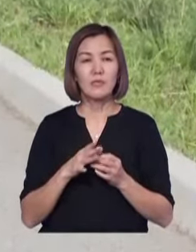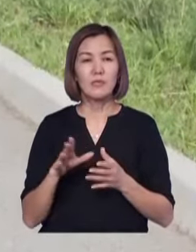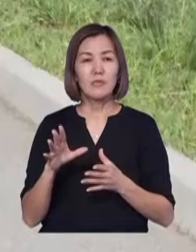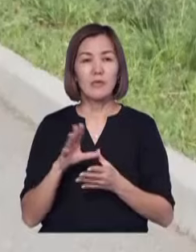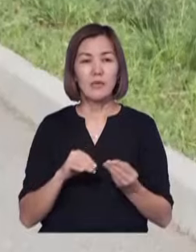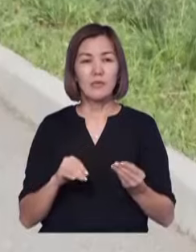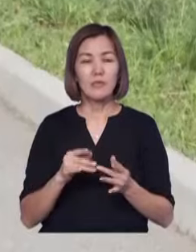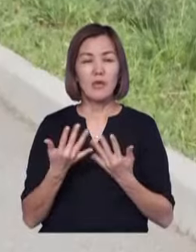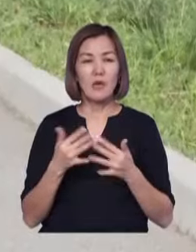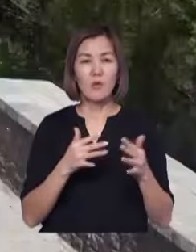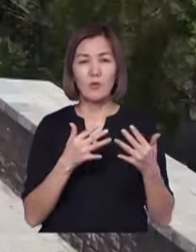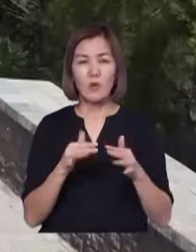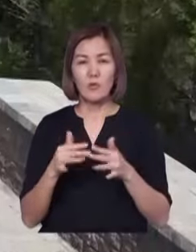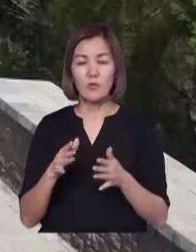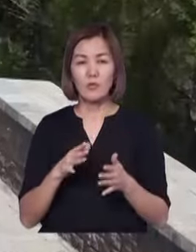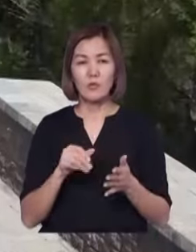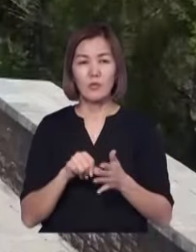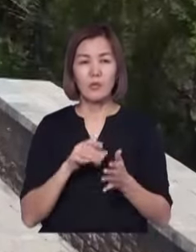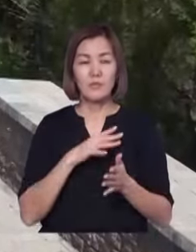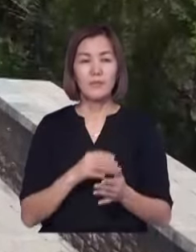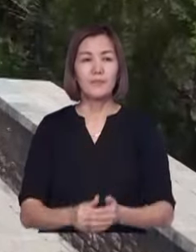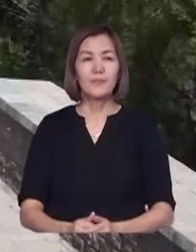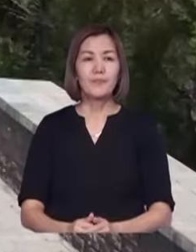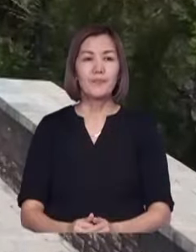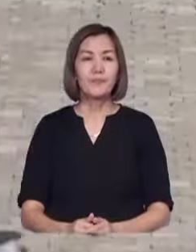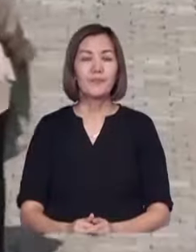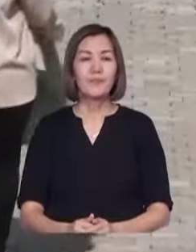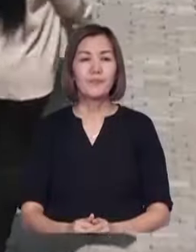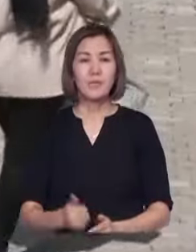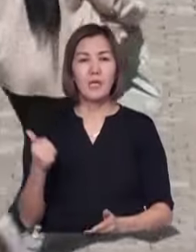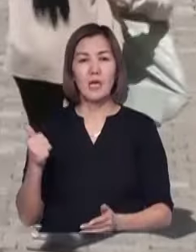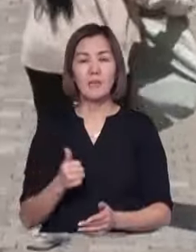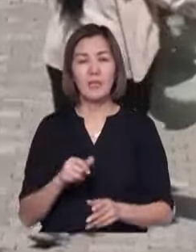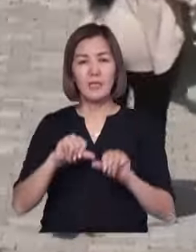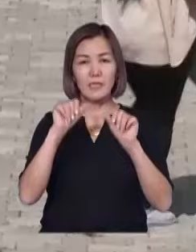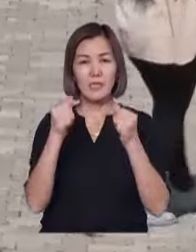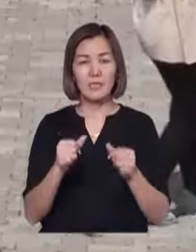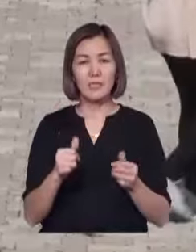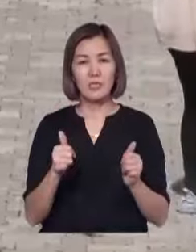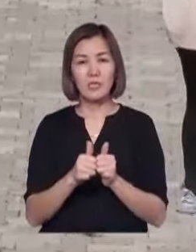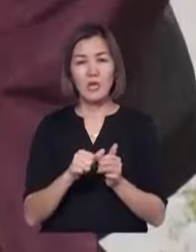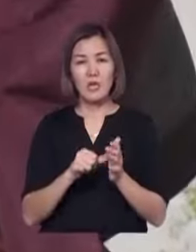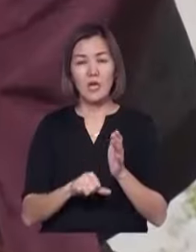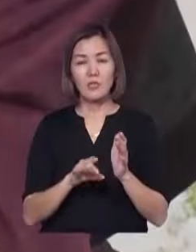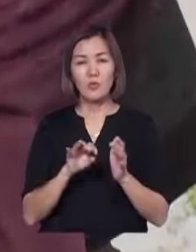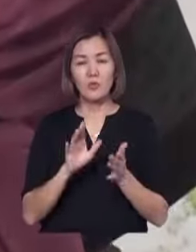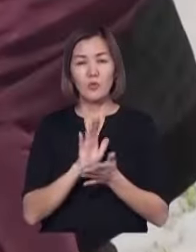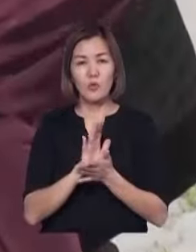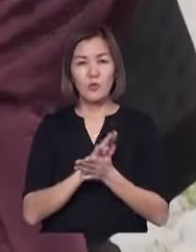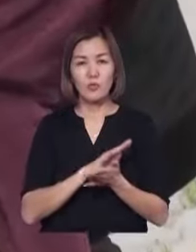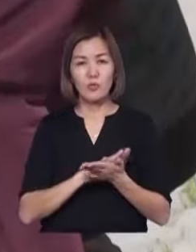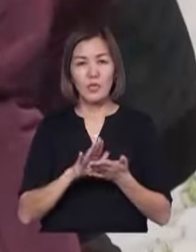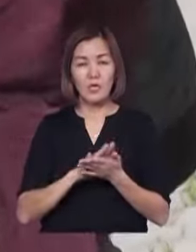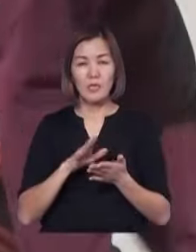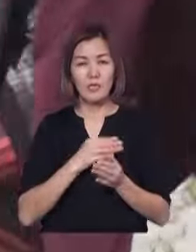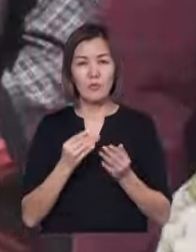қалғандар барлық ауыл-ауылды жұмыс істеп жатыр. Айта кетейік, елді мекен апталығында ескерткіштер маңынан 600 тоннадан аса қоқыс шығарылыпты. Ал